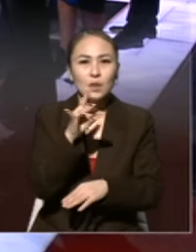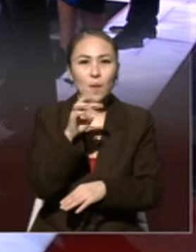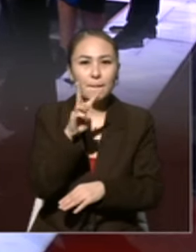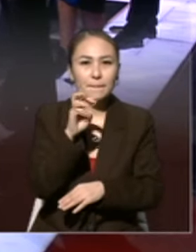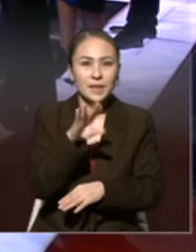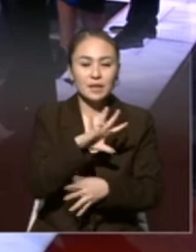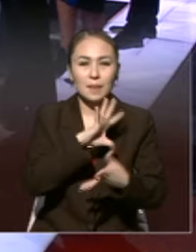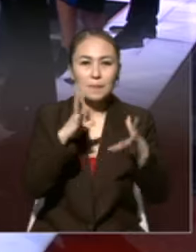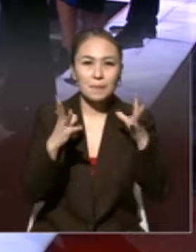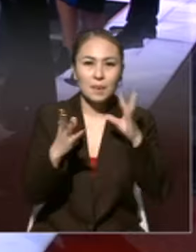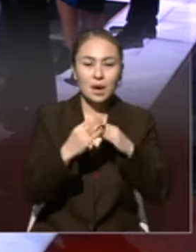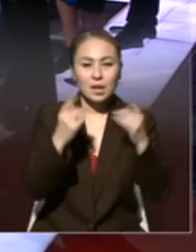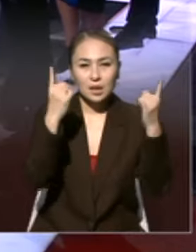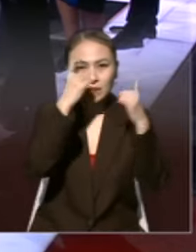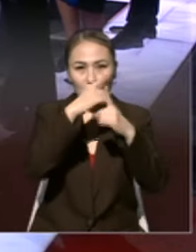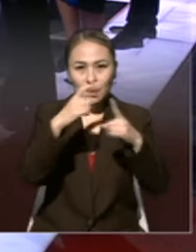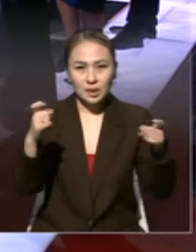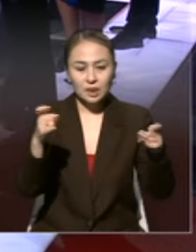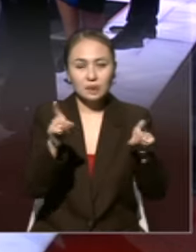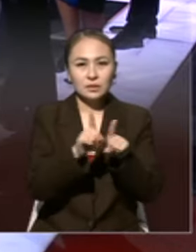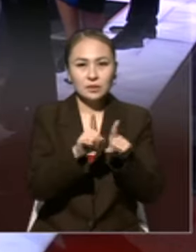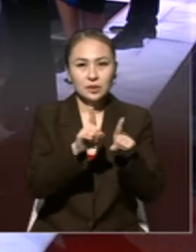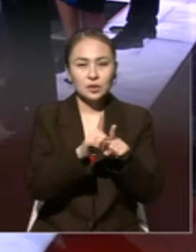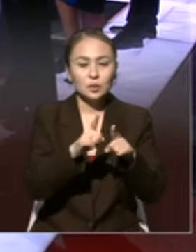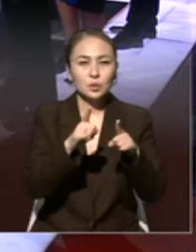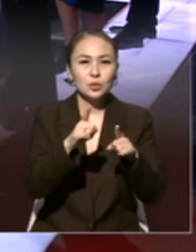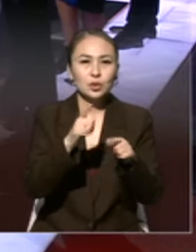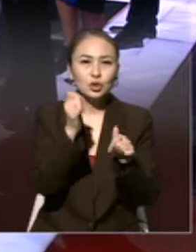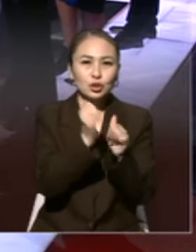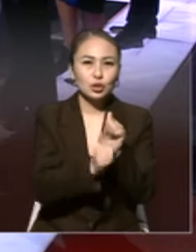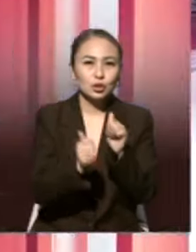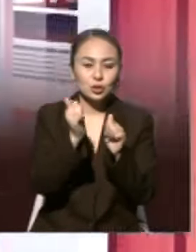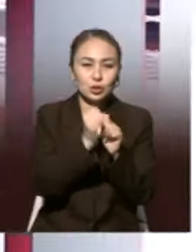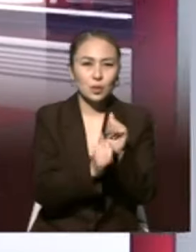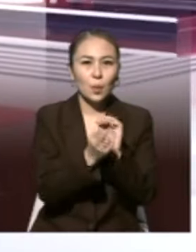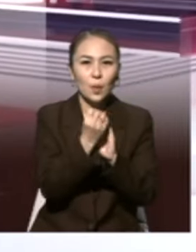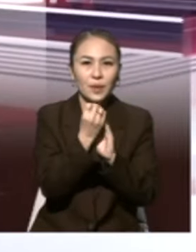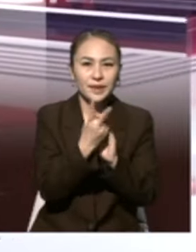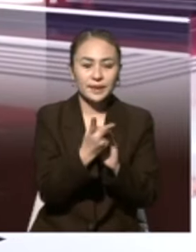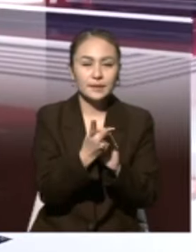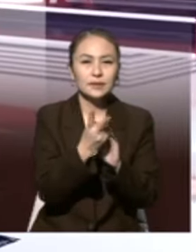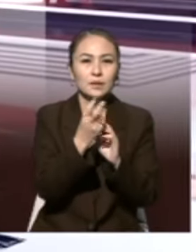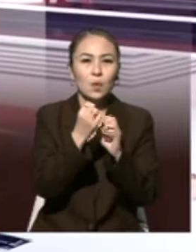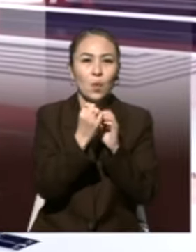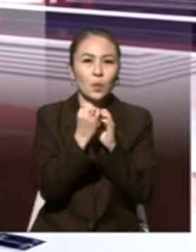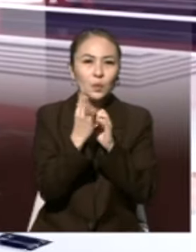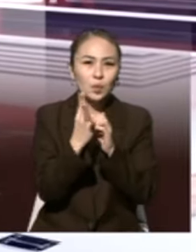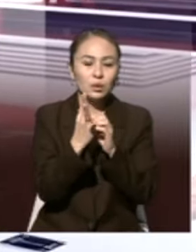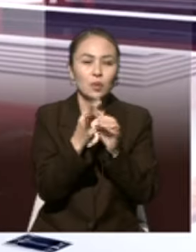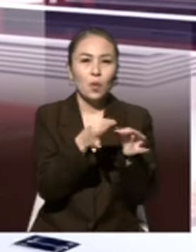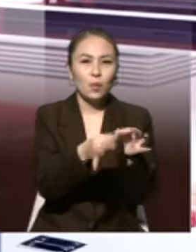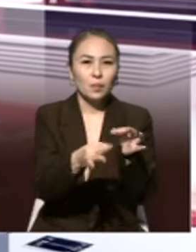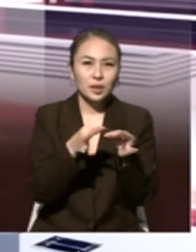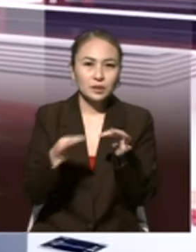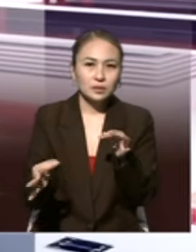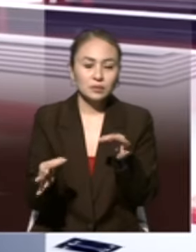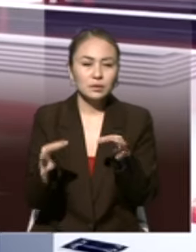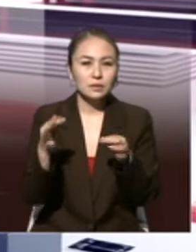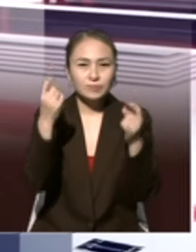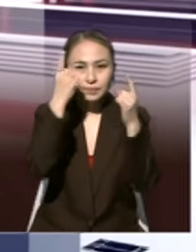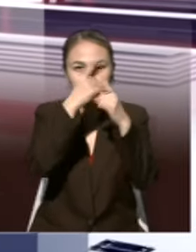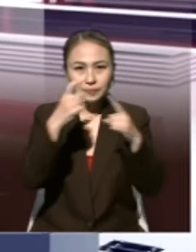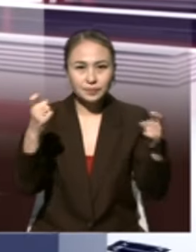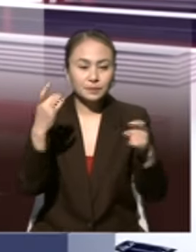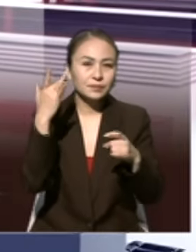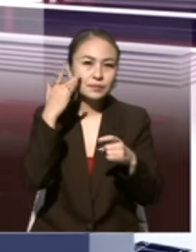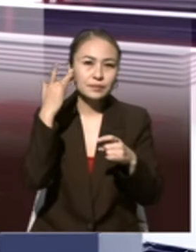отқан барлық дабылдарды біздің осы күнделікті 12, 14, 15 аймақта дабыл